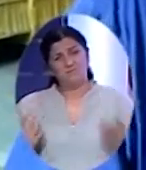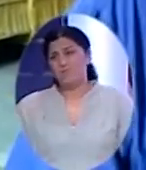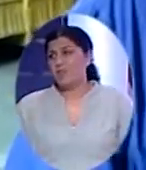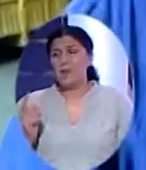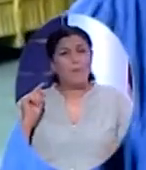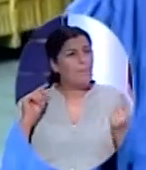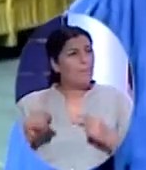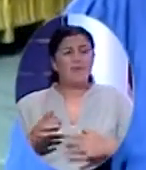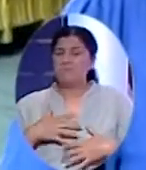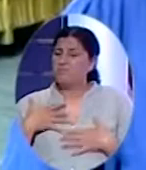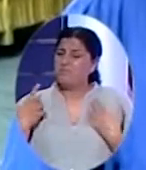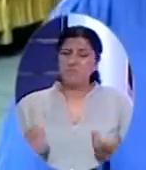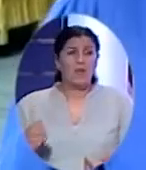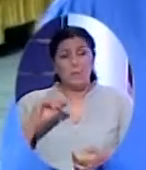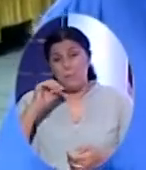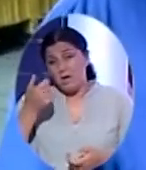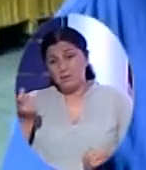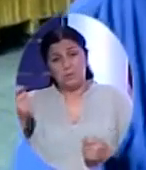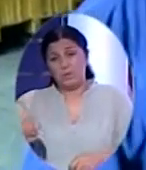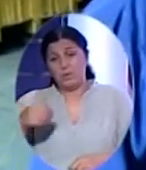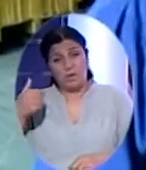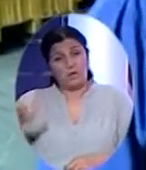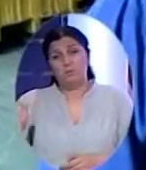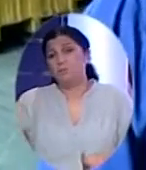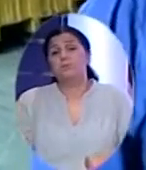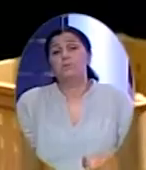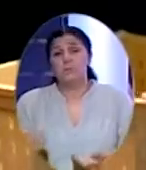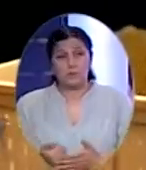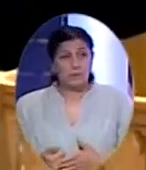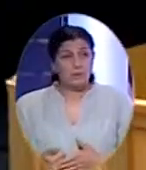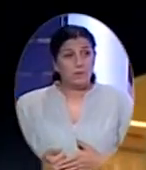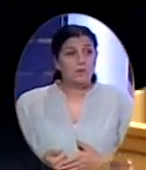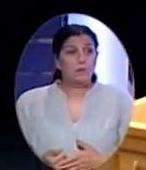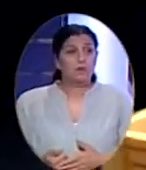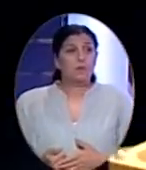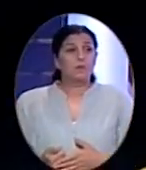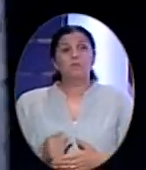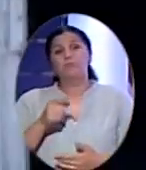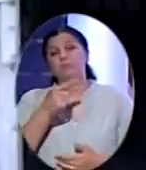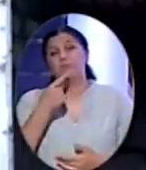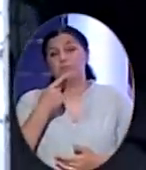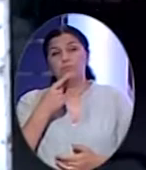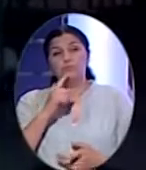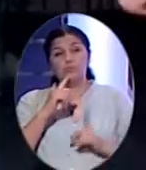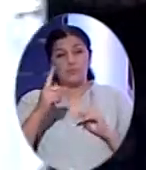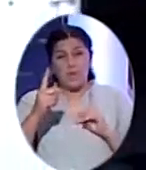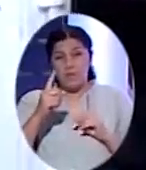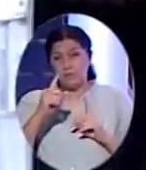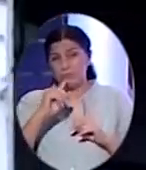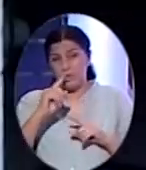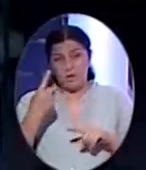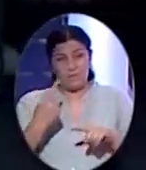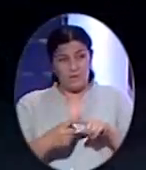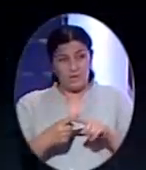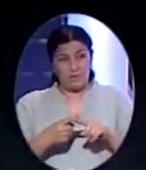באים אליהם חשק, יודעים שמחר מחורתיים יכולים להזרק בחוץ. המחסן עד לפני שנה, שנה וחצי,